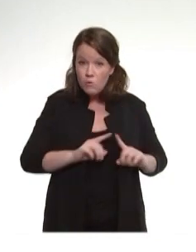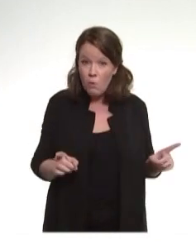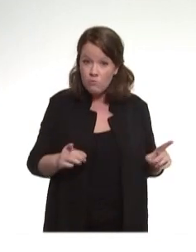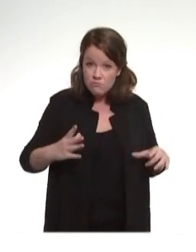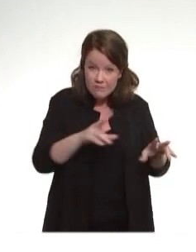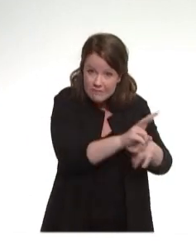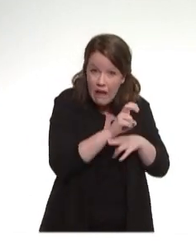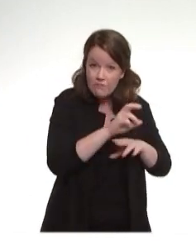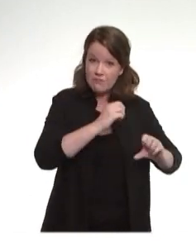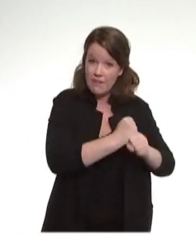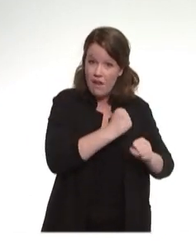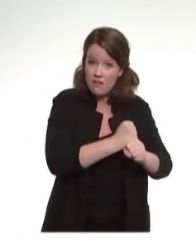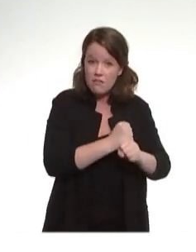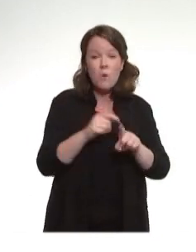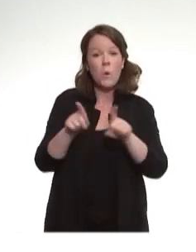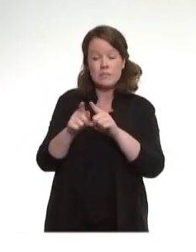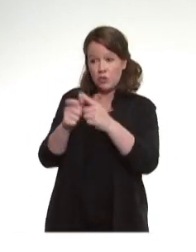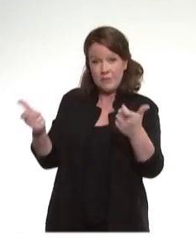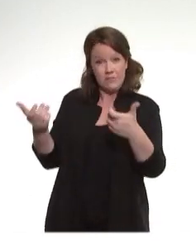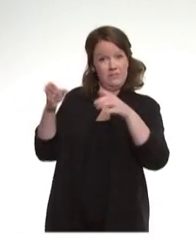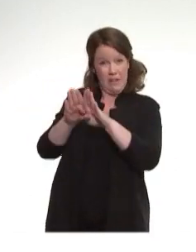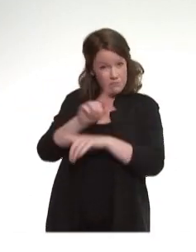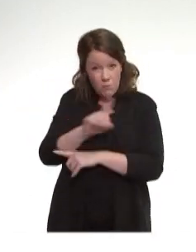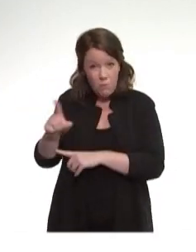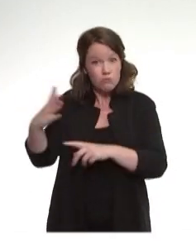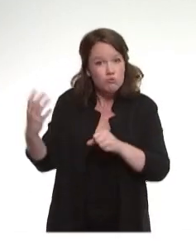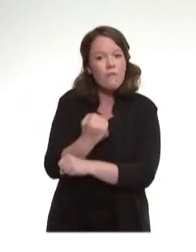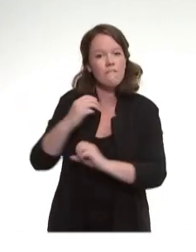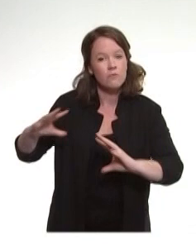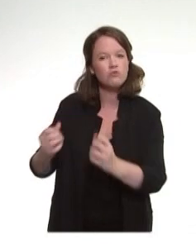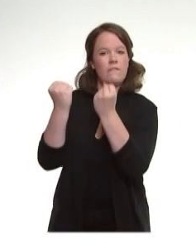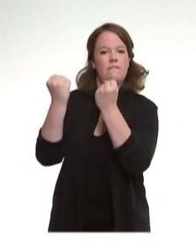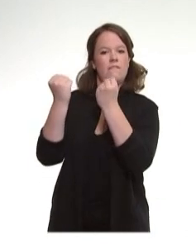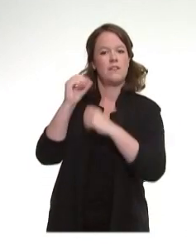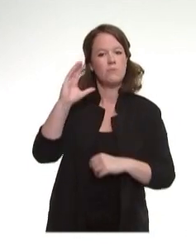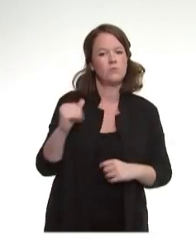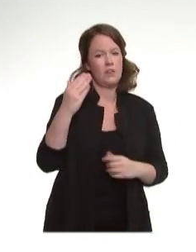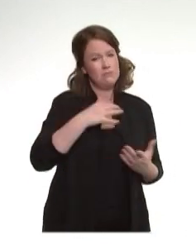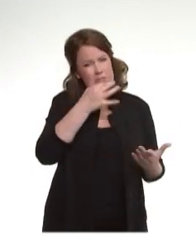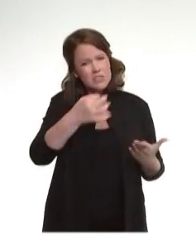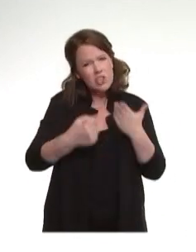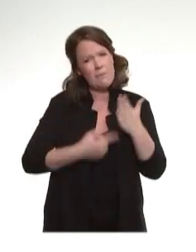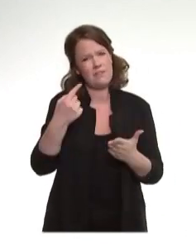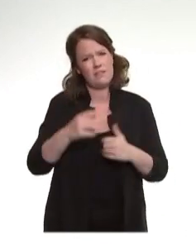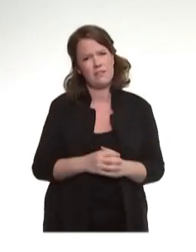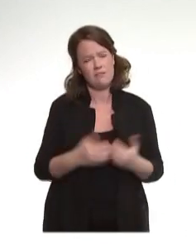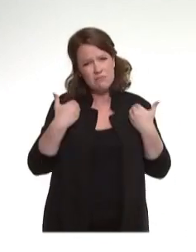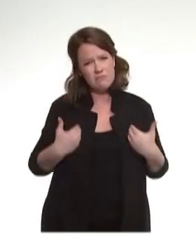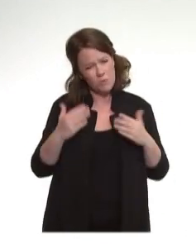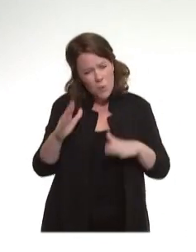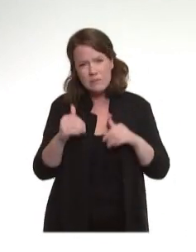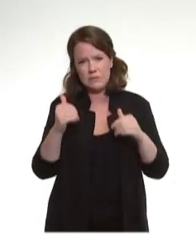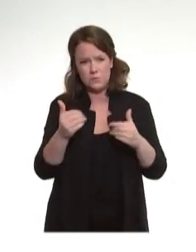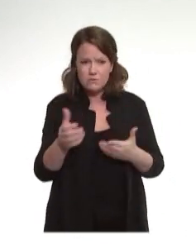veux le dire avec beaucoup de force à nos compatriotes nous continuerons à protéger les salariés et les